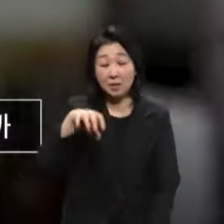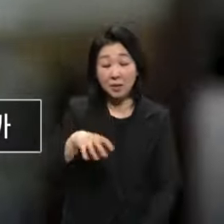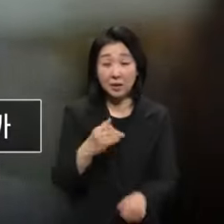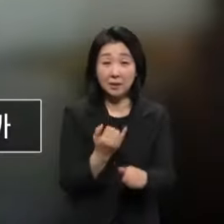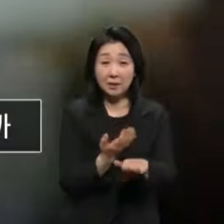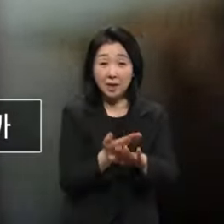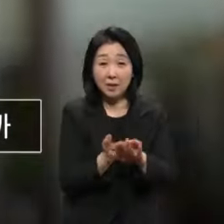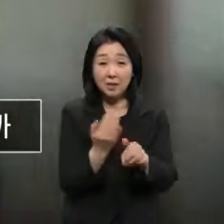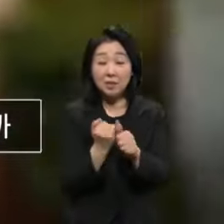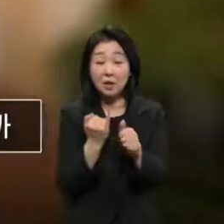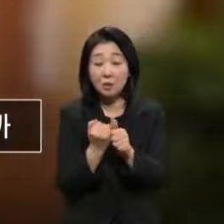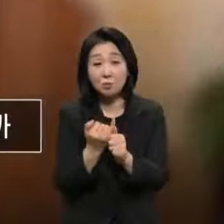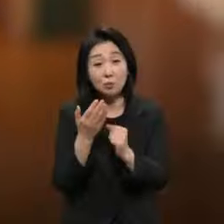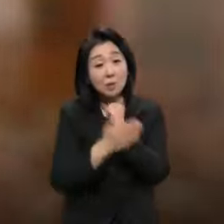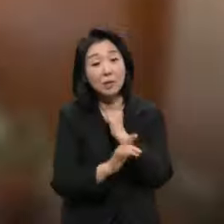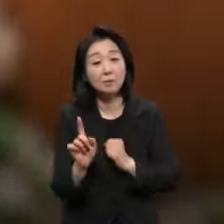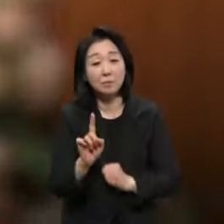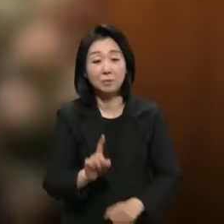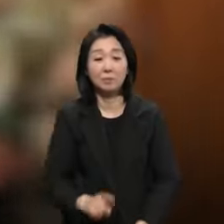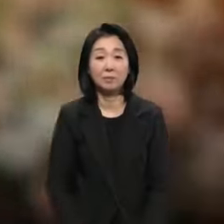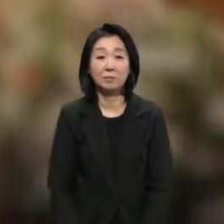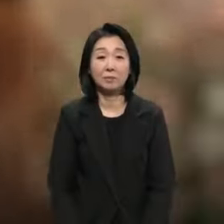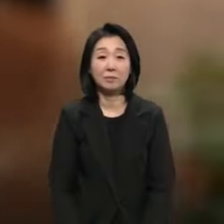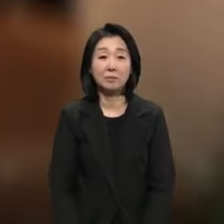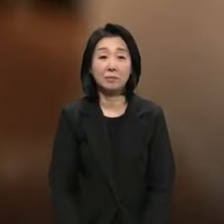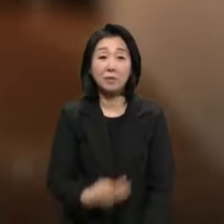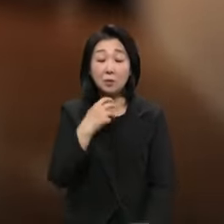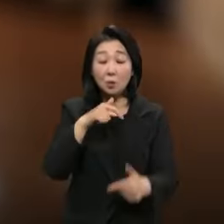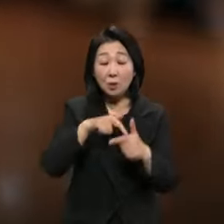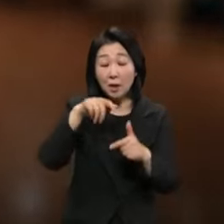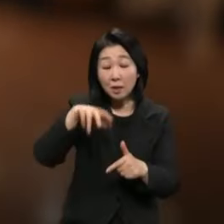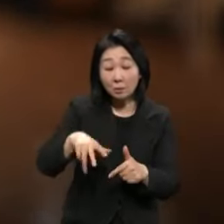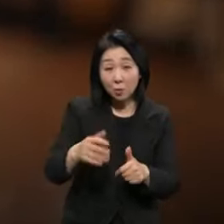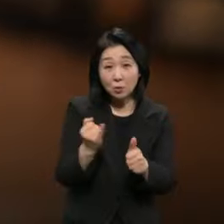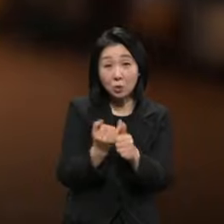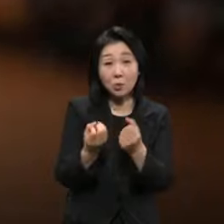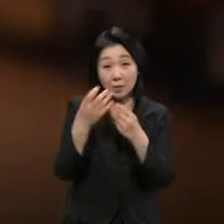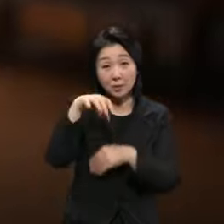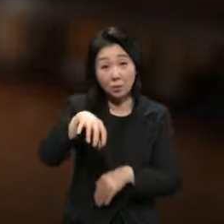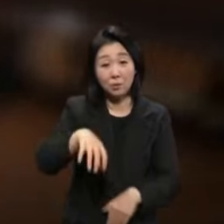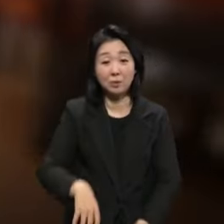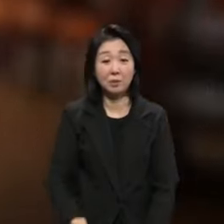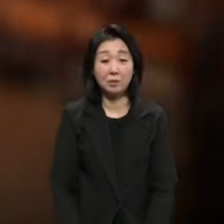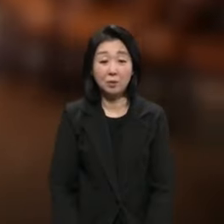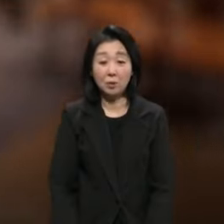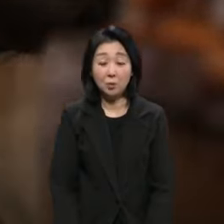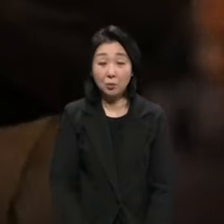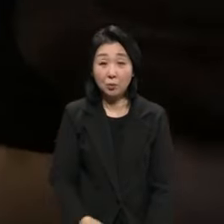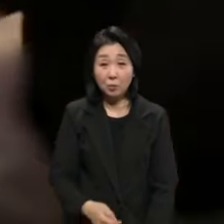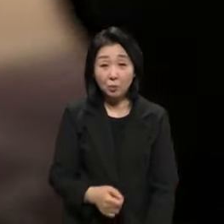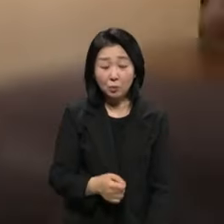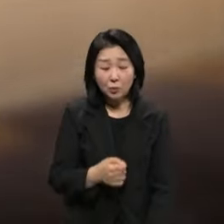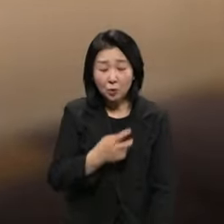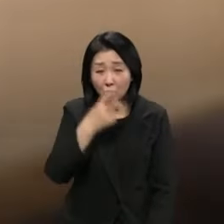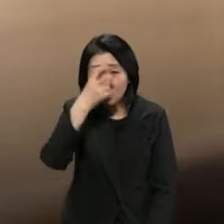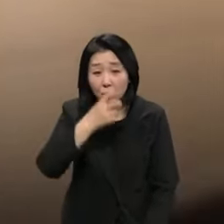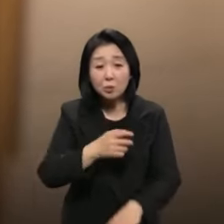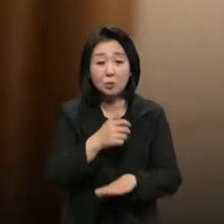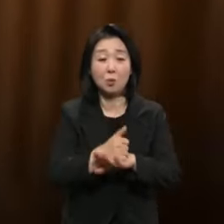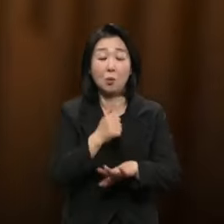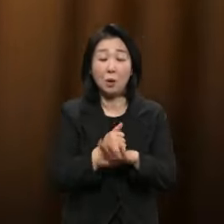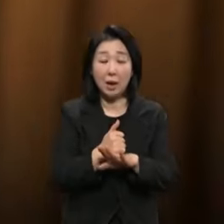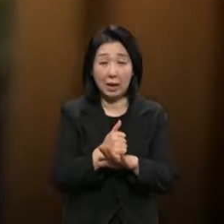신랑 신부의 사진은 어땠을까? 서울 강남의 웨딩홀입니다. 저희 취재 결과 웨딩 사진이 사라진 건 한